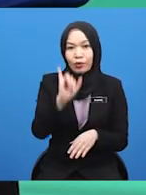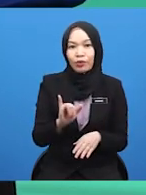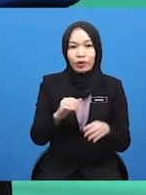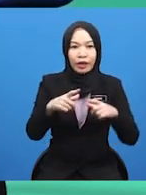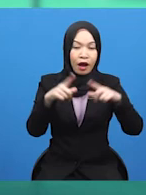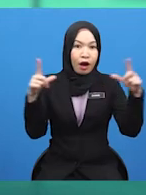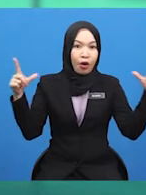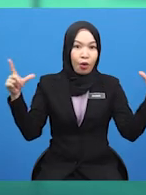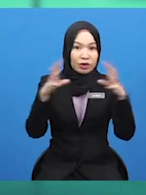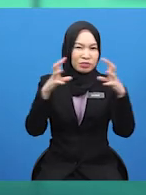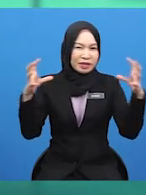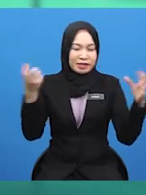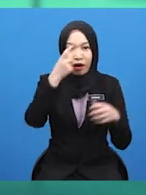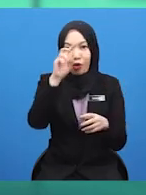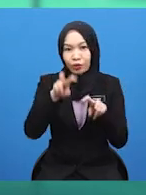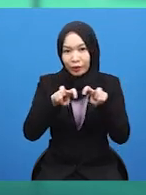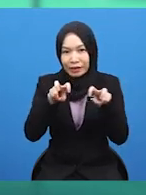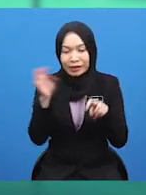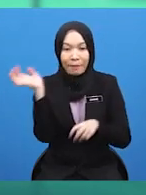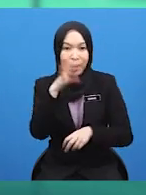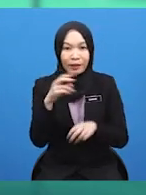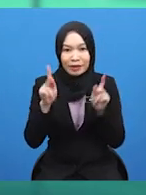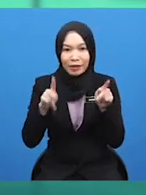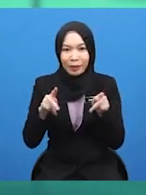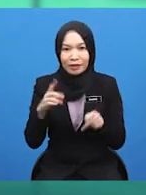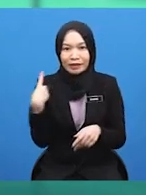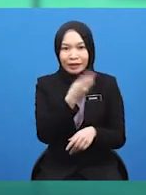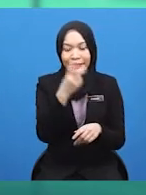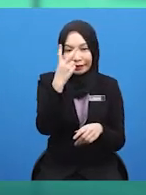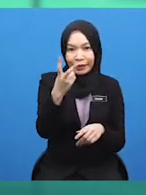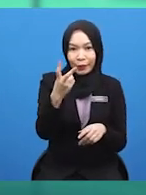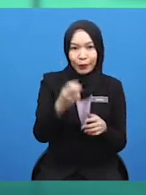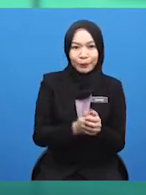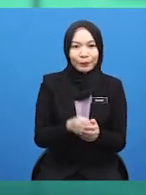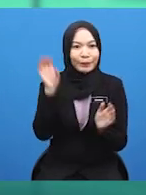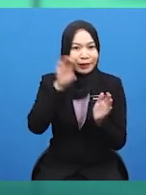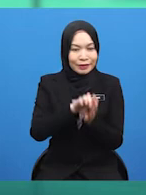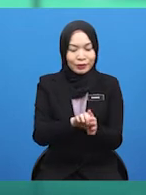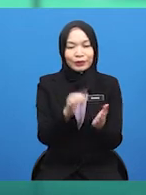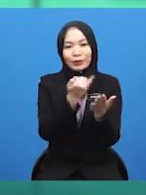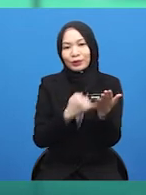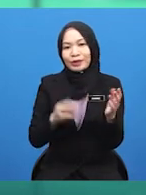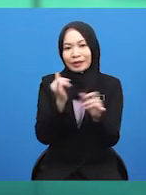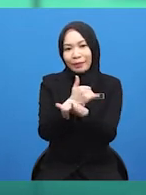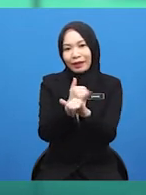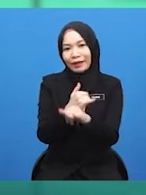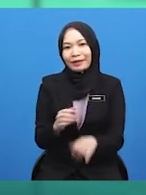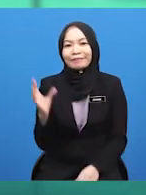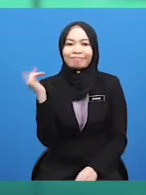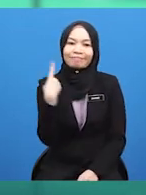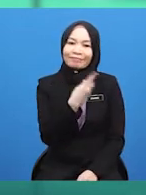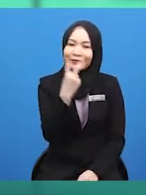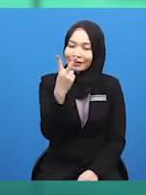untuk dikaji. Jom pelajar-pelajar, kita lihat pula beberapa contoh lukisan pengkaryaan. Kita